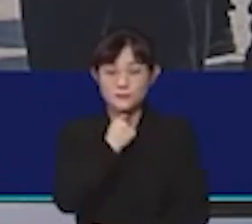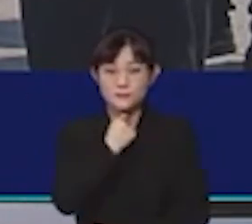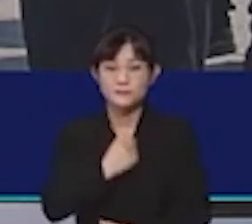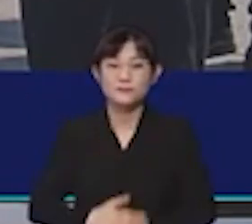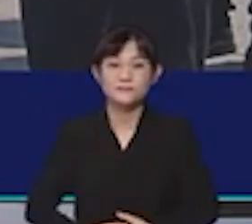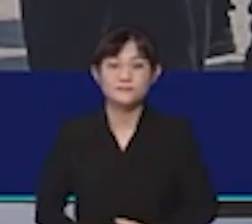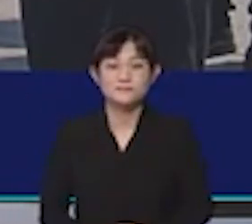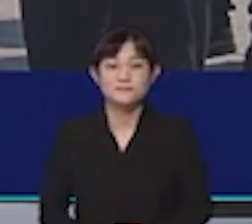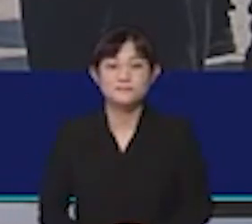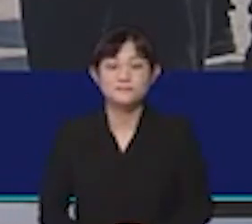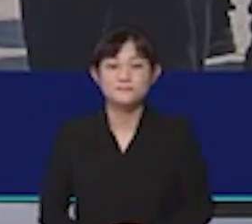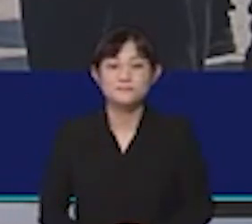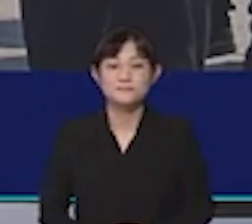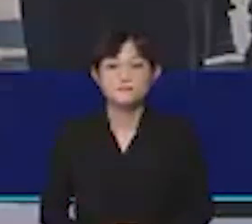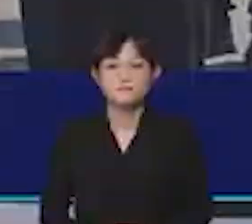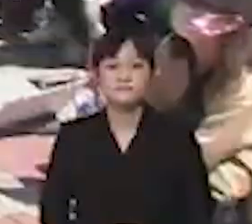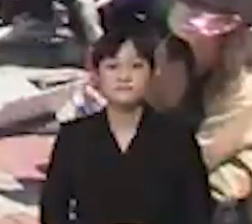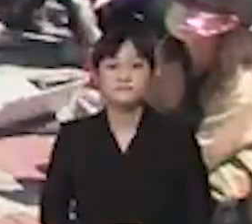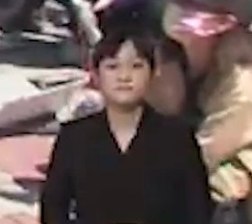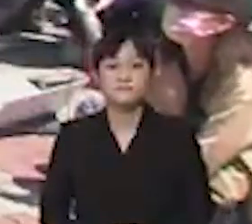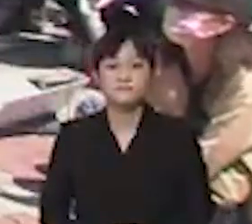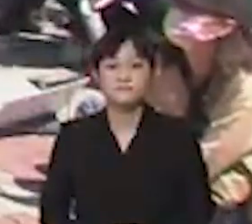기자의 보도입니다.